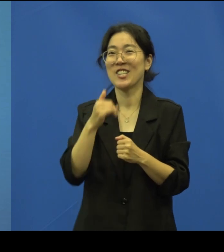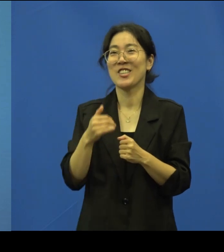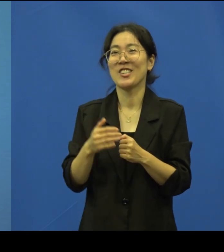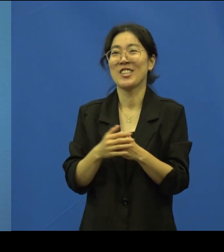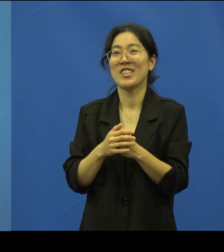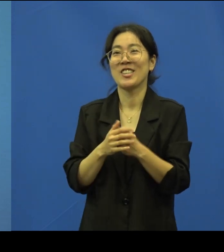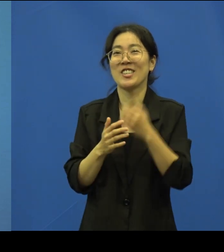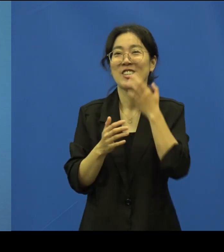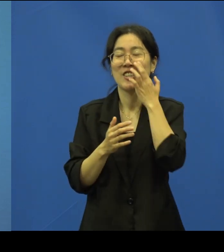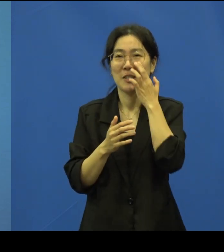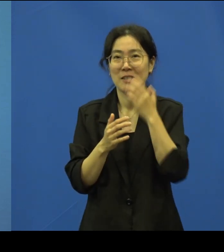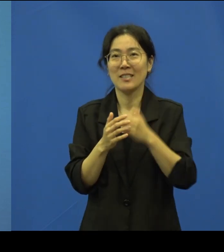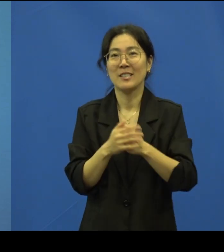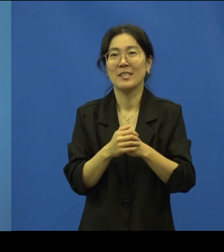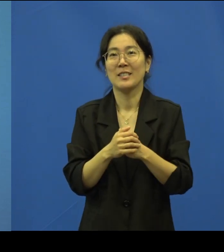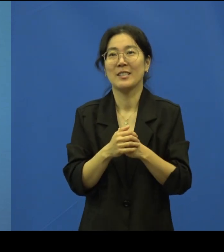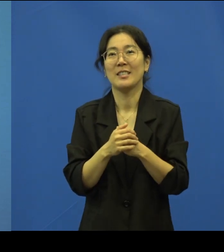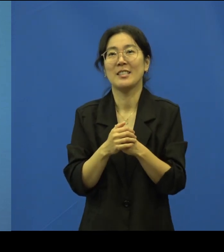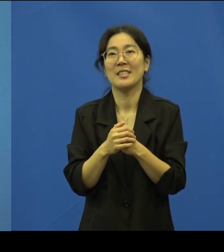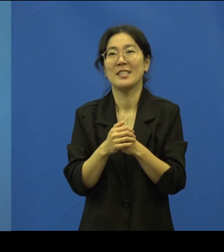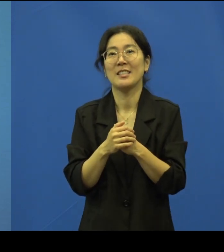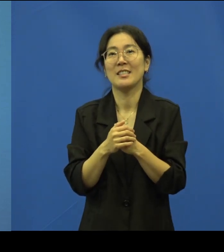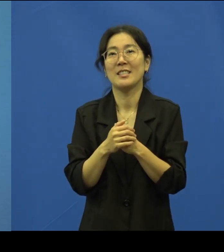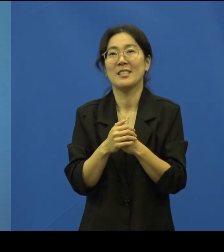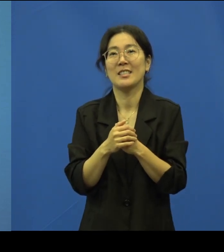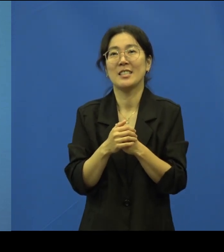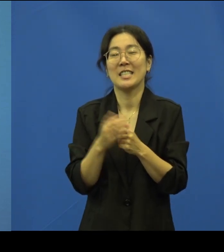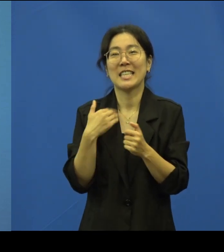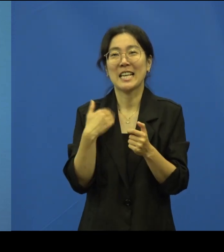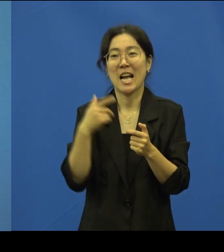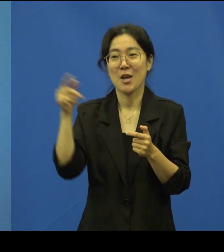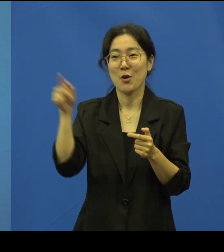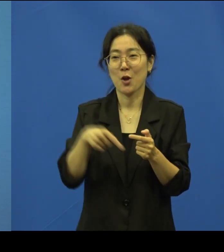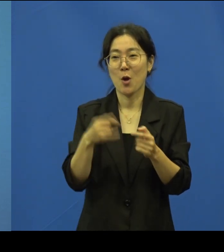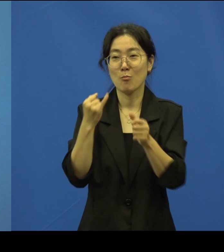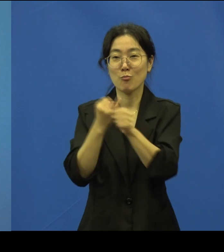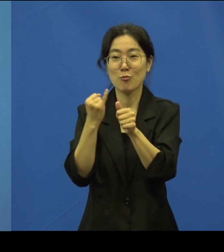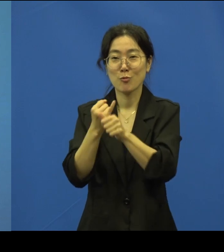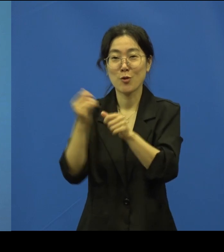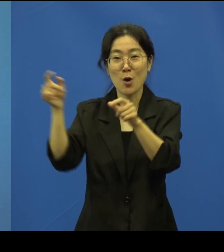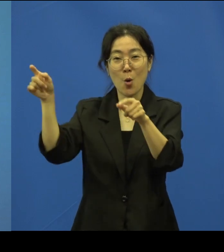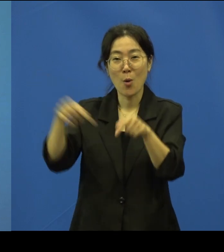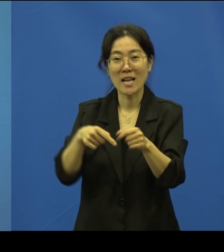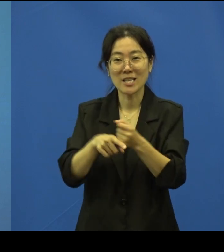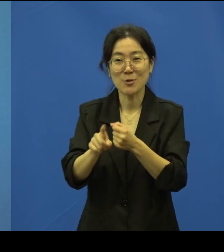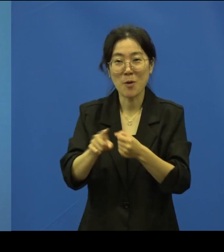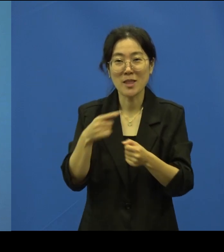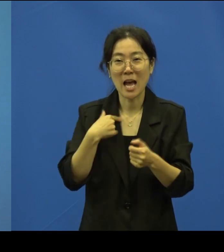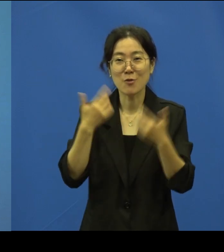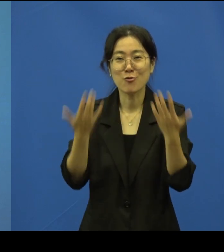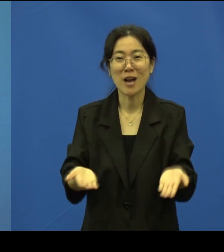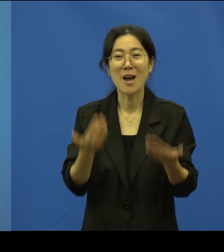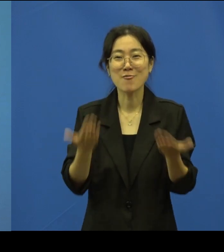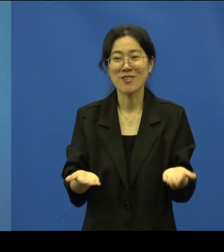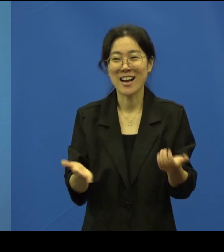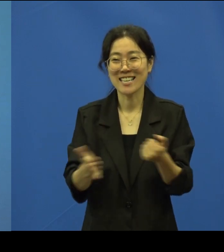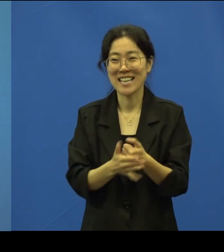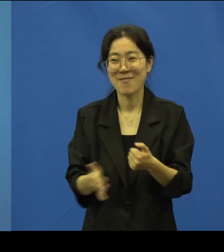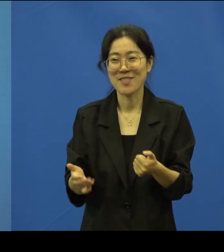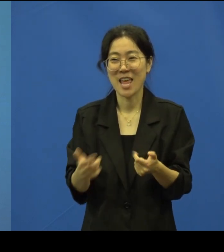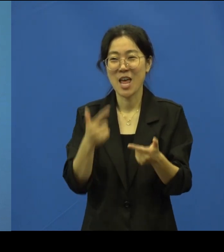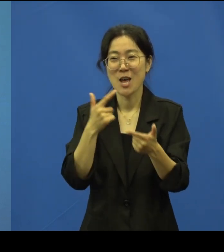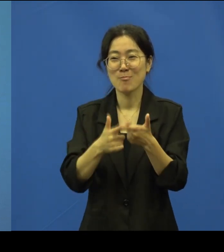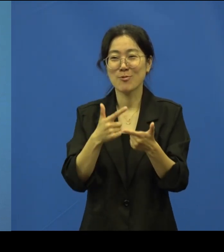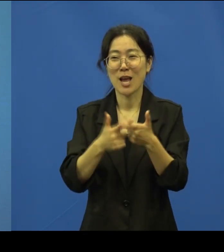저게 지금 여기 부산에 이번 주간에 제 휴가예요. 근데 이 휴가 주간에 요청이 왔는데 마침 제가 부산으로